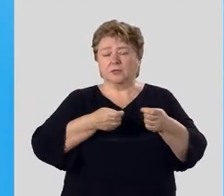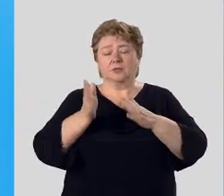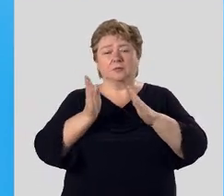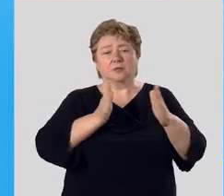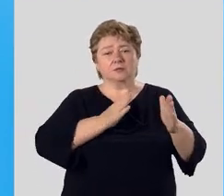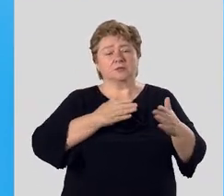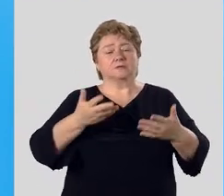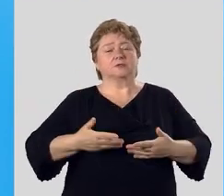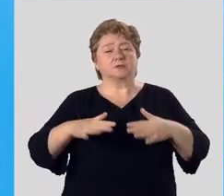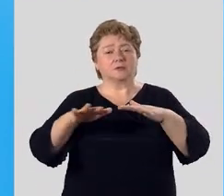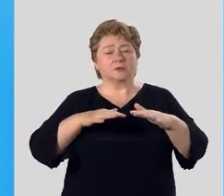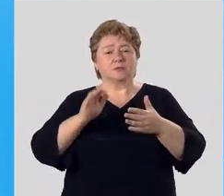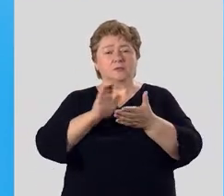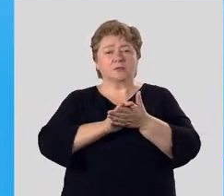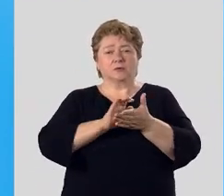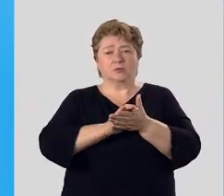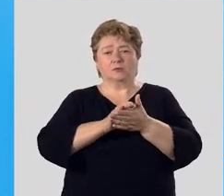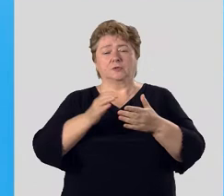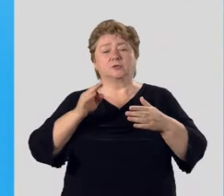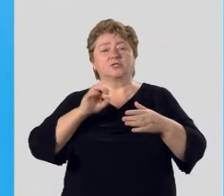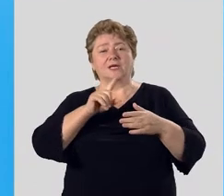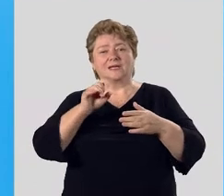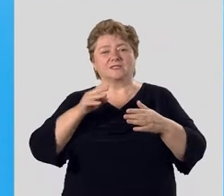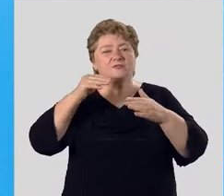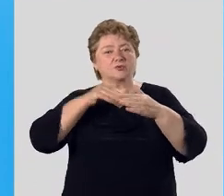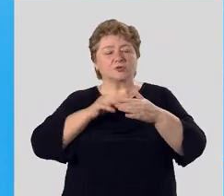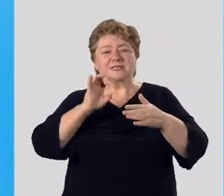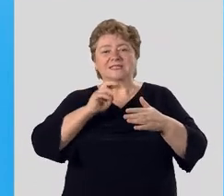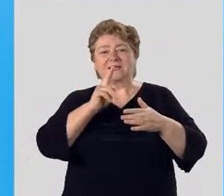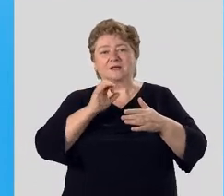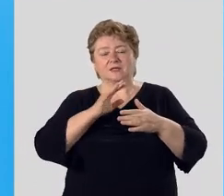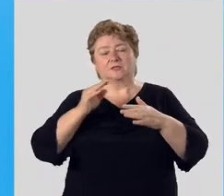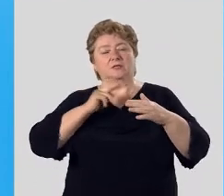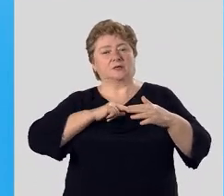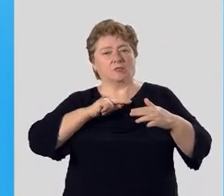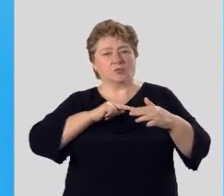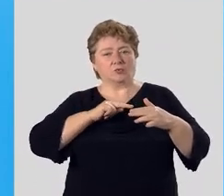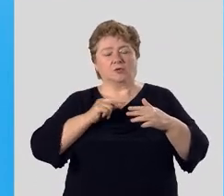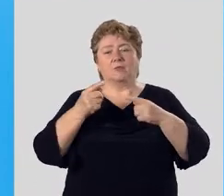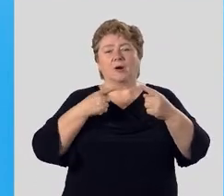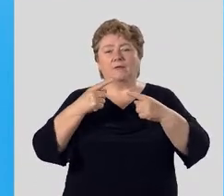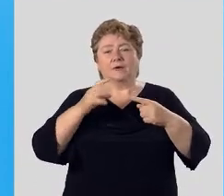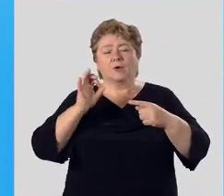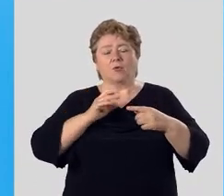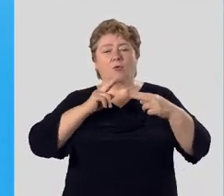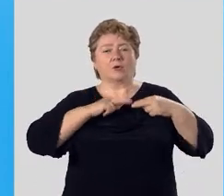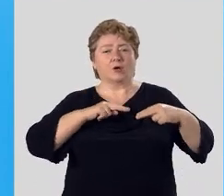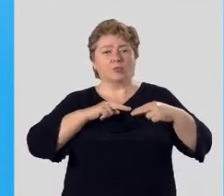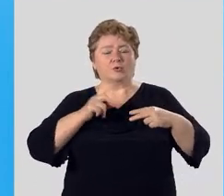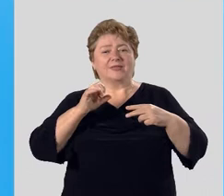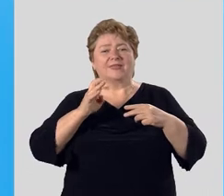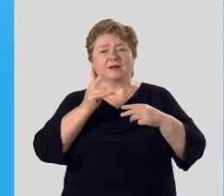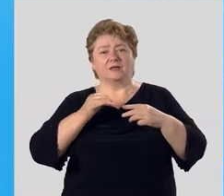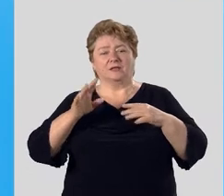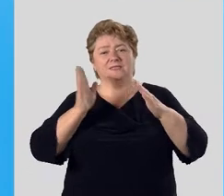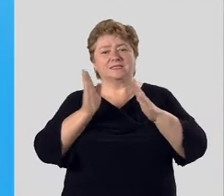процессов жизнедеятельности, познакомимся с железами внутренней секреции и их функциями, поговорим о работе